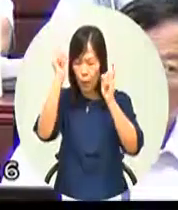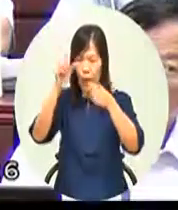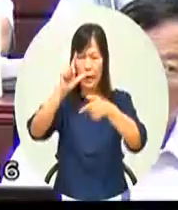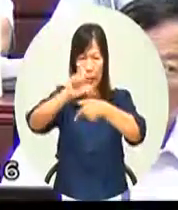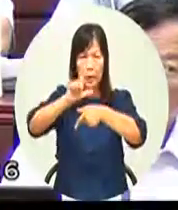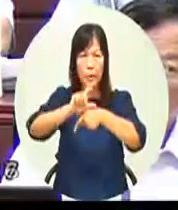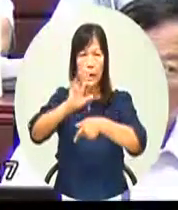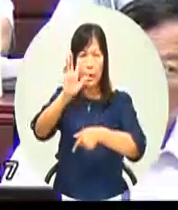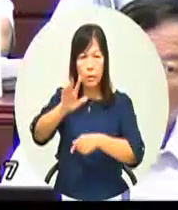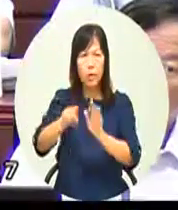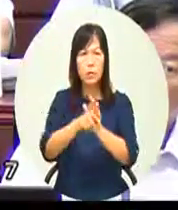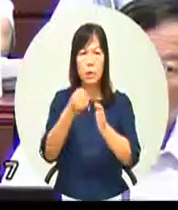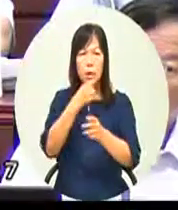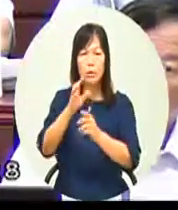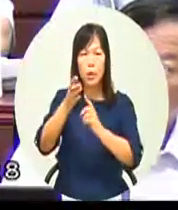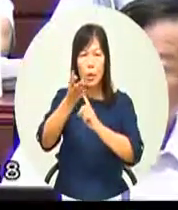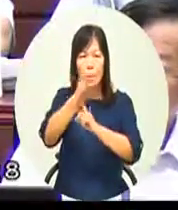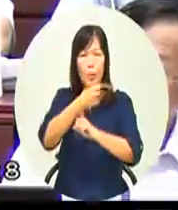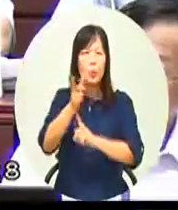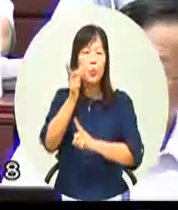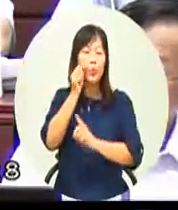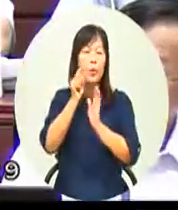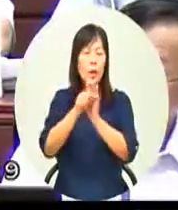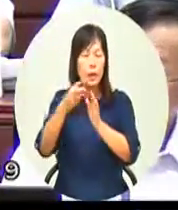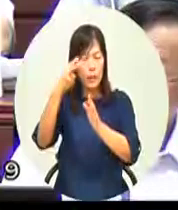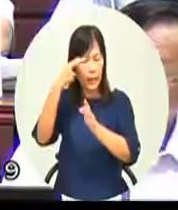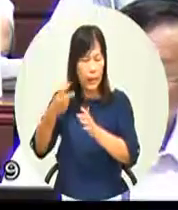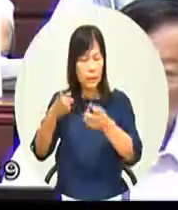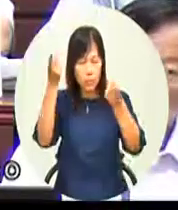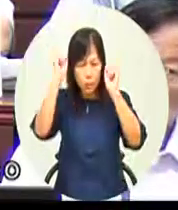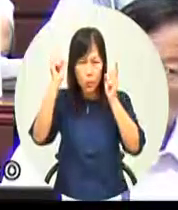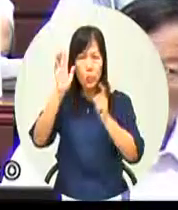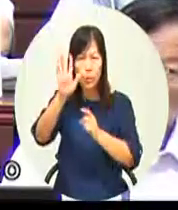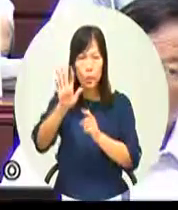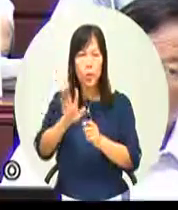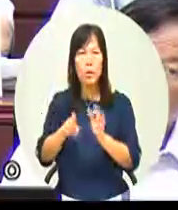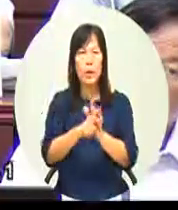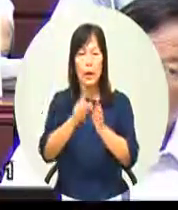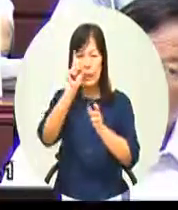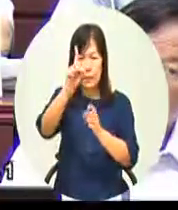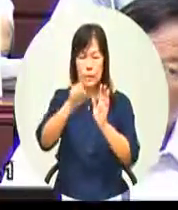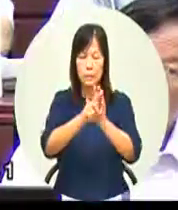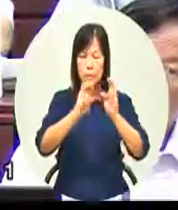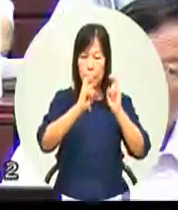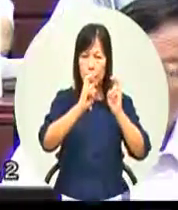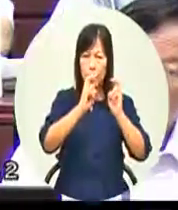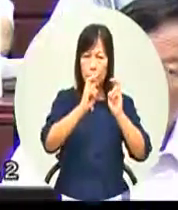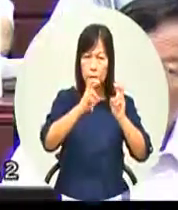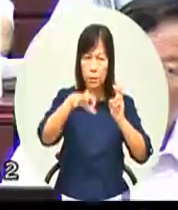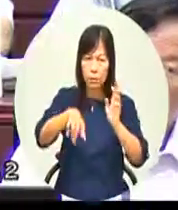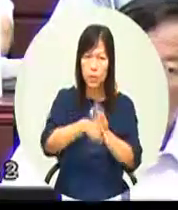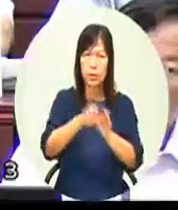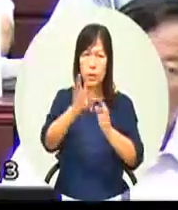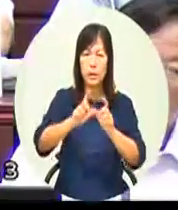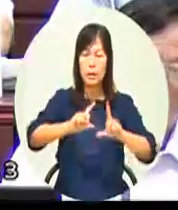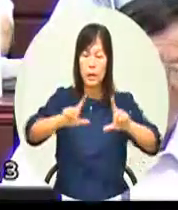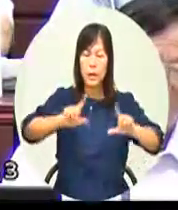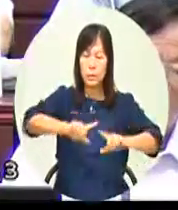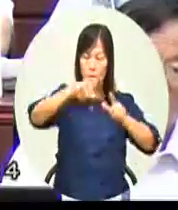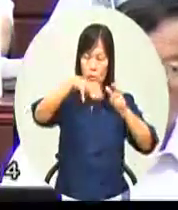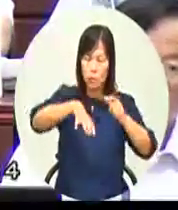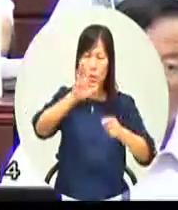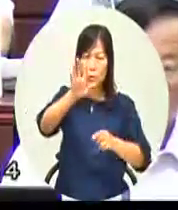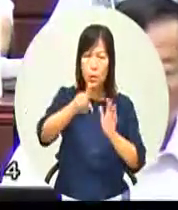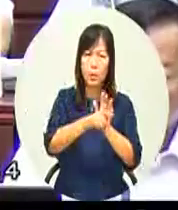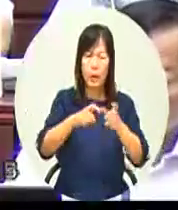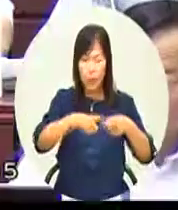玩卡有一个旗津采风二日游，其实它里面有一个在捷运车站，就是在我们的捷运大东站，其实我们就